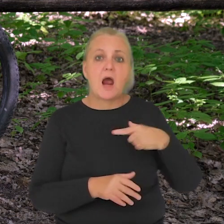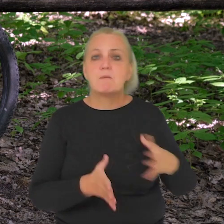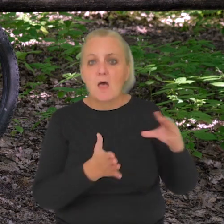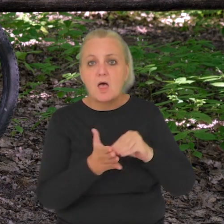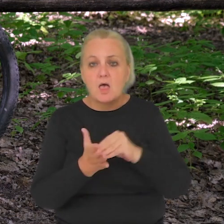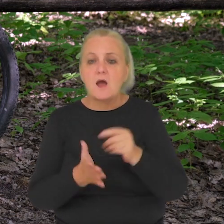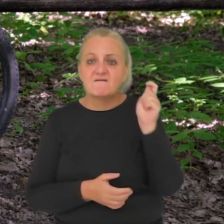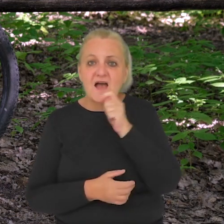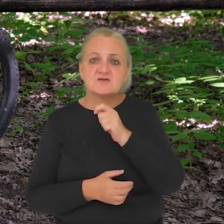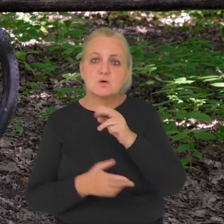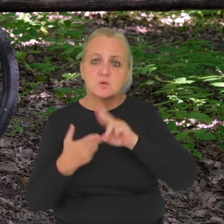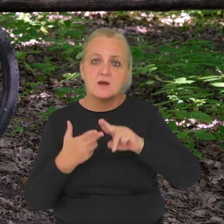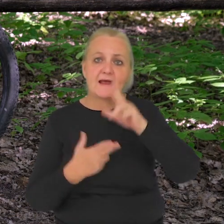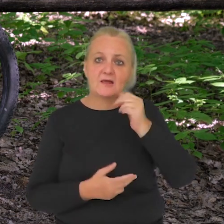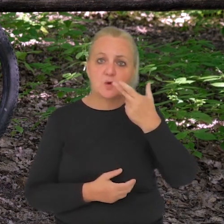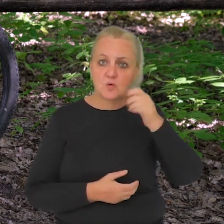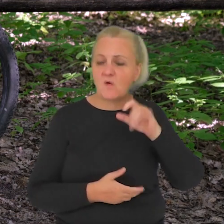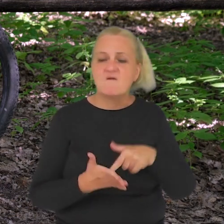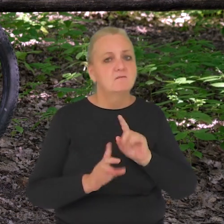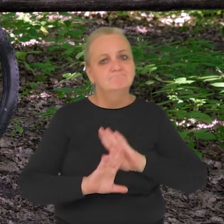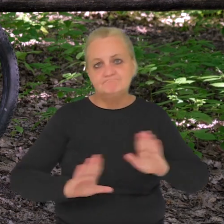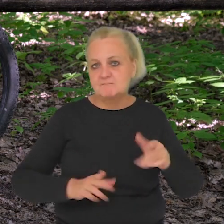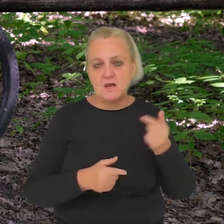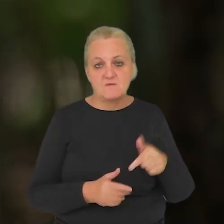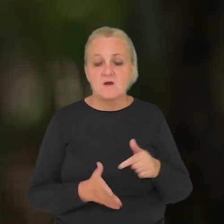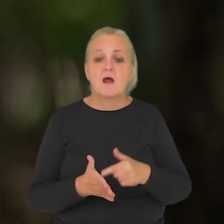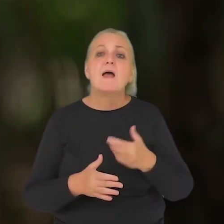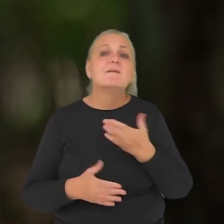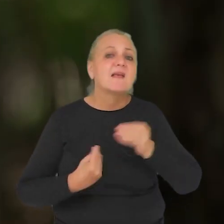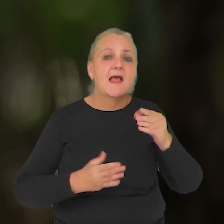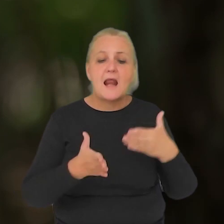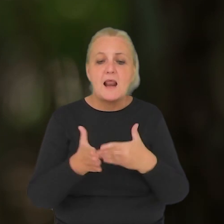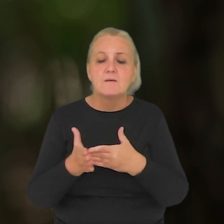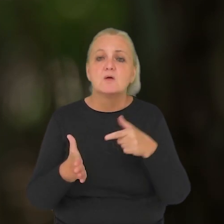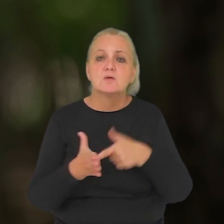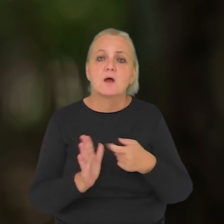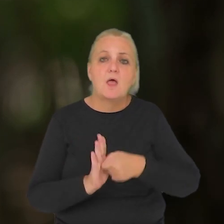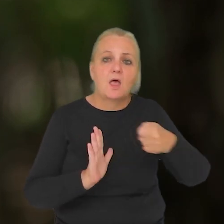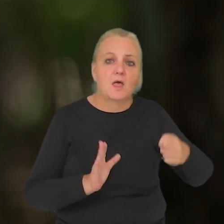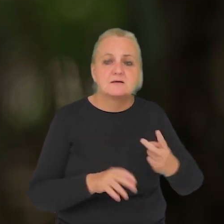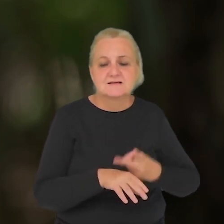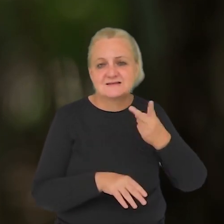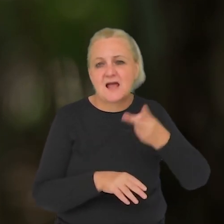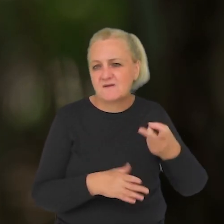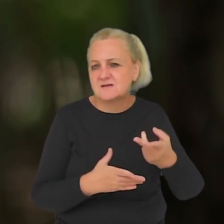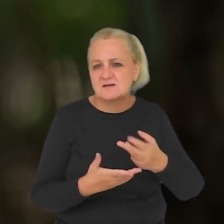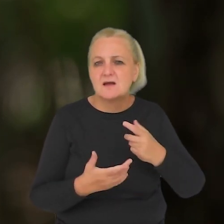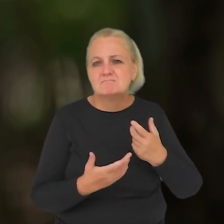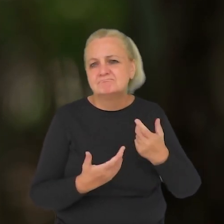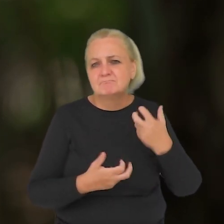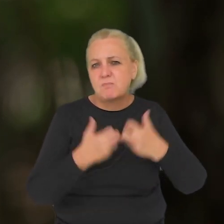roku albo mają nawracające cukrzycowe kwasice ketonowe. I tak jak powiedziałam, najbardziej czynnikiem limitującym to są